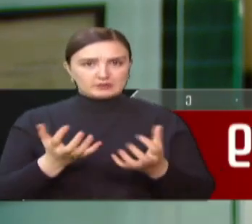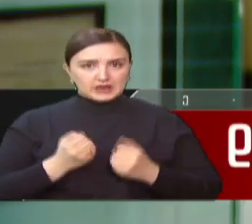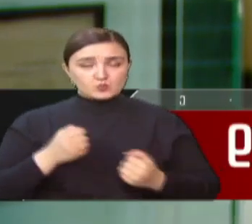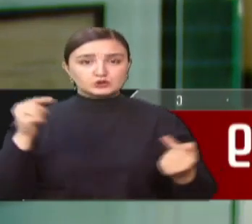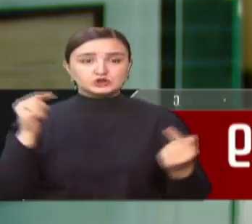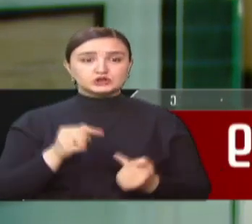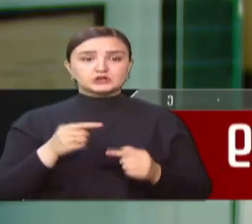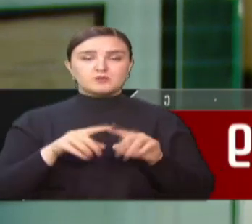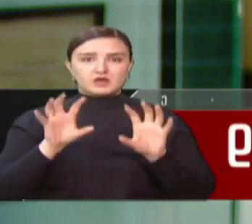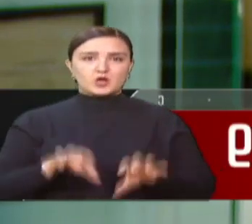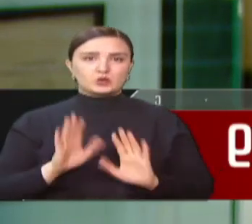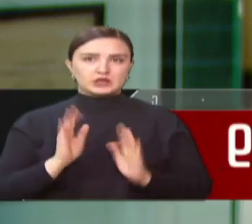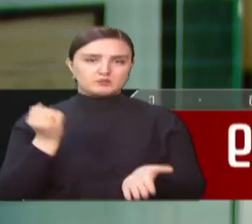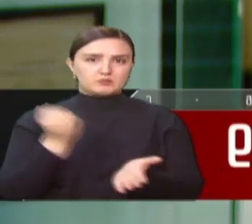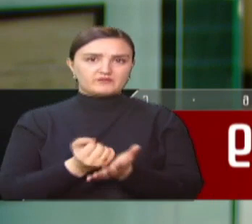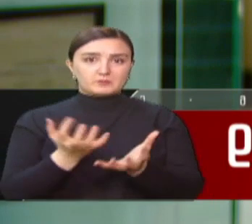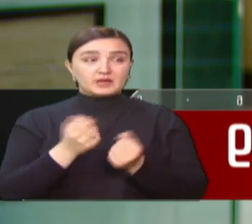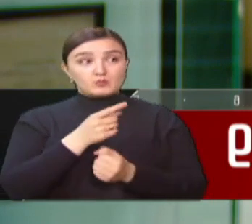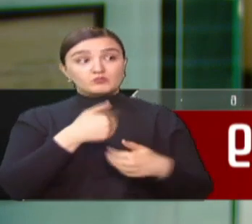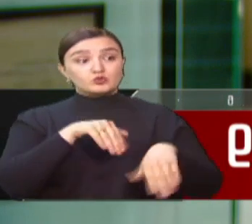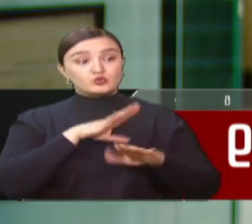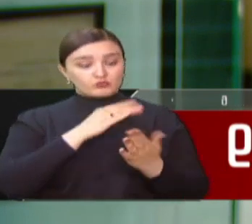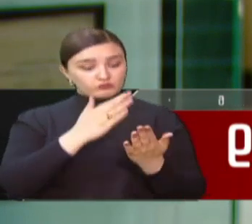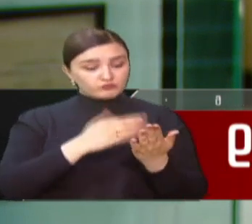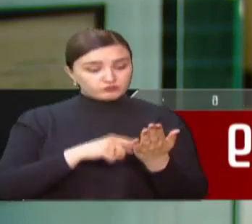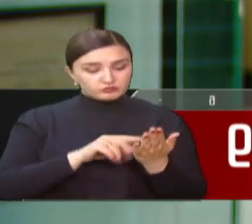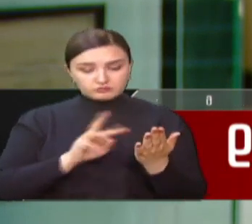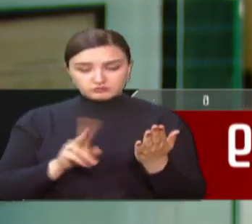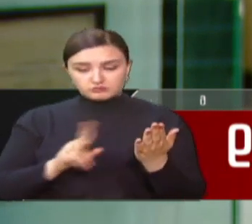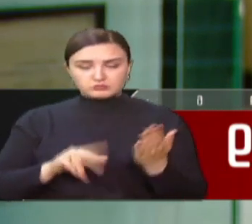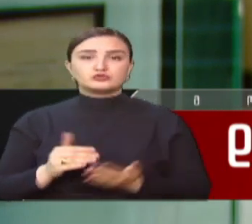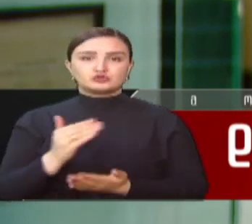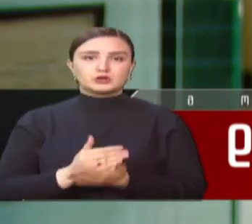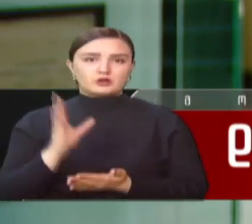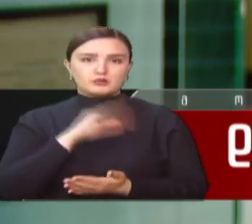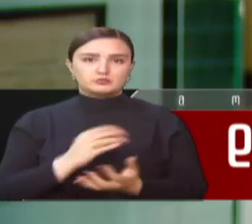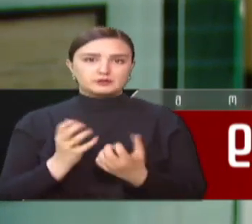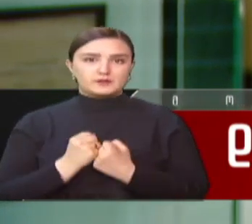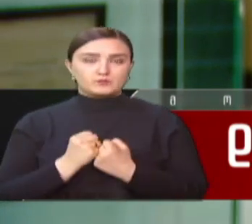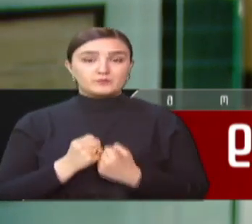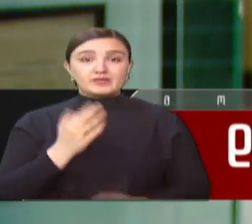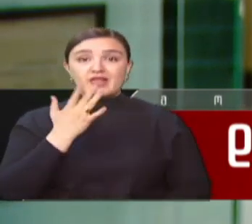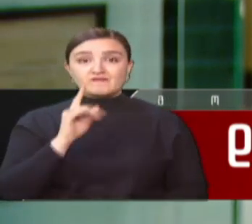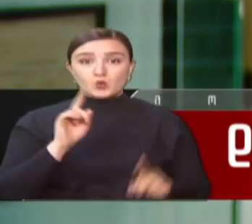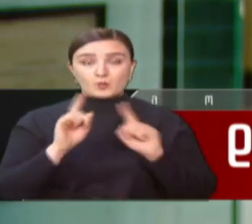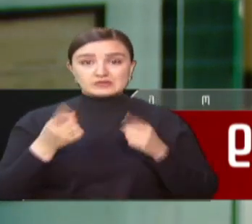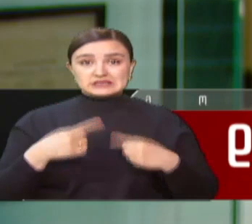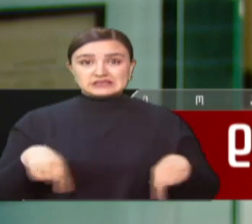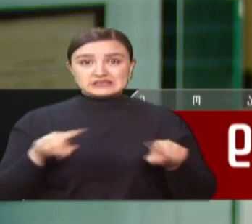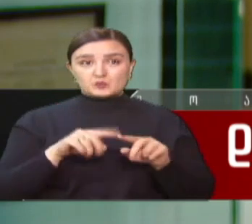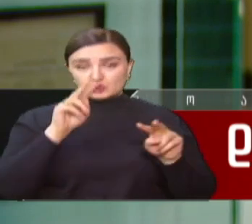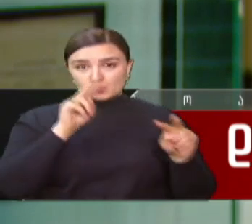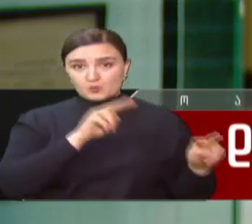შესაბამისად ეს კანონი იქნება მიღებული სწორედ ამ რეკომენდაციების შედეგად. ამიტომ ამ შემთხვევაში თუ ვთქვათ ევროსაბჭოს